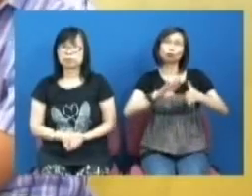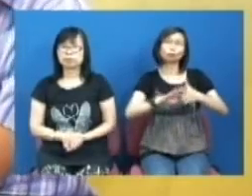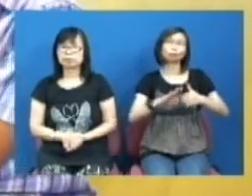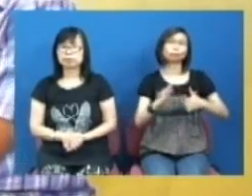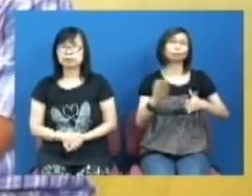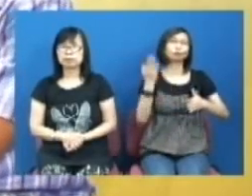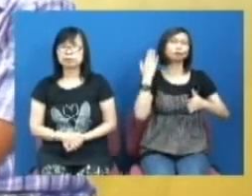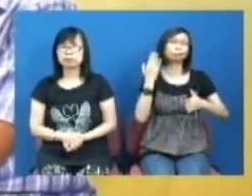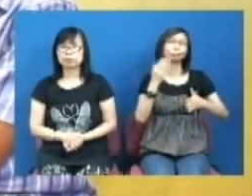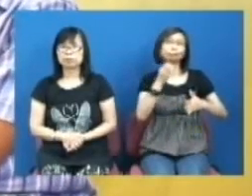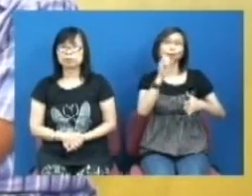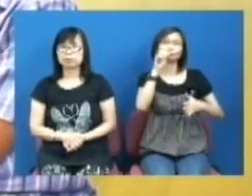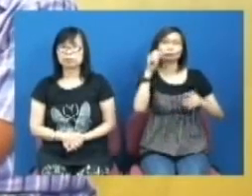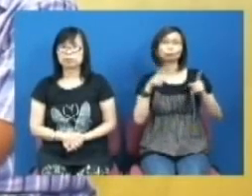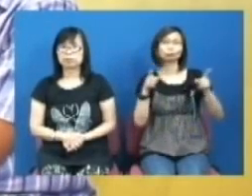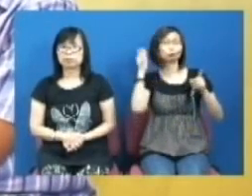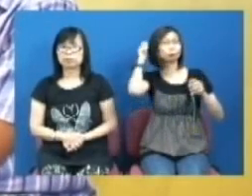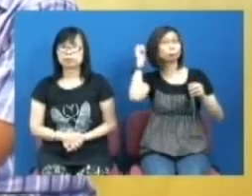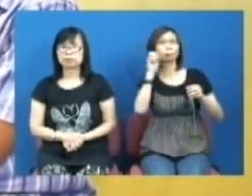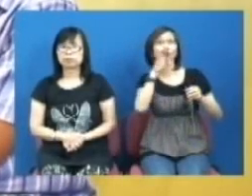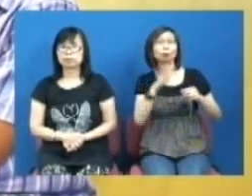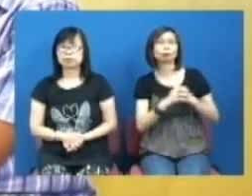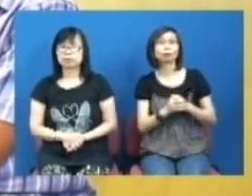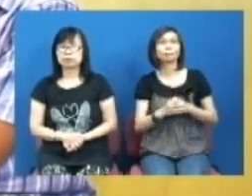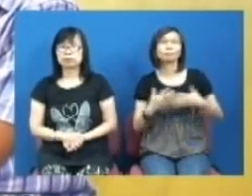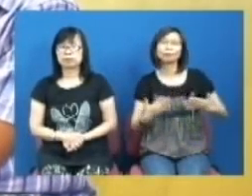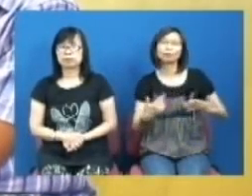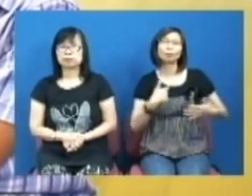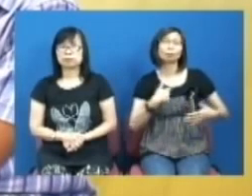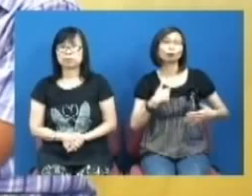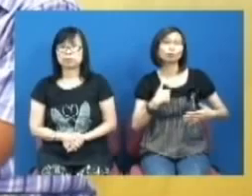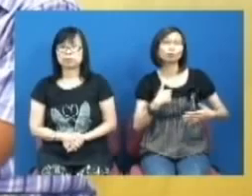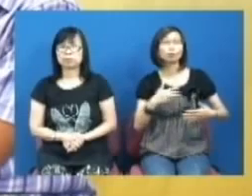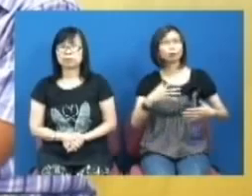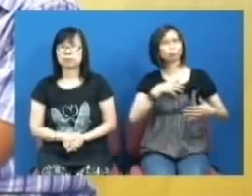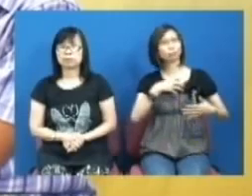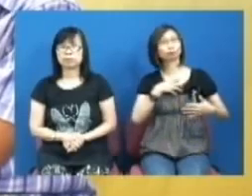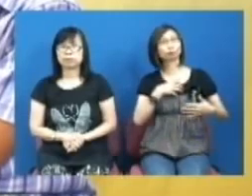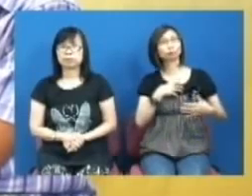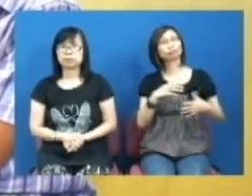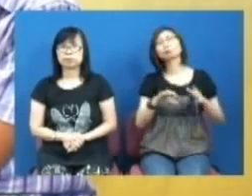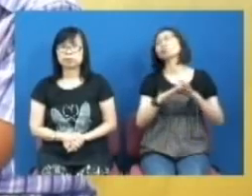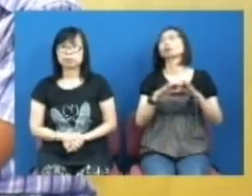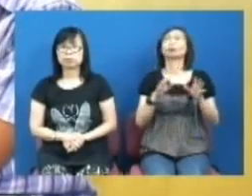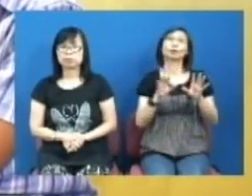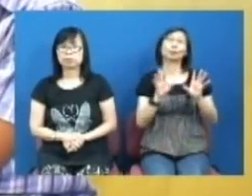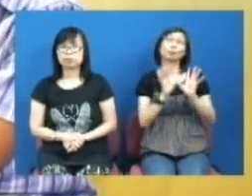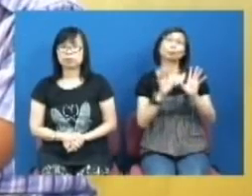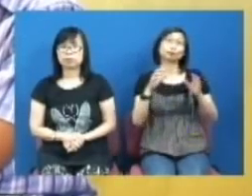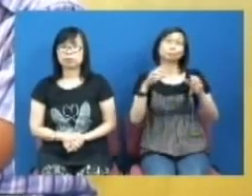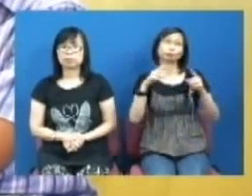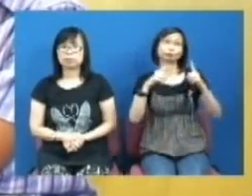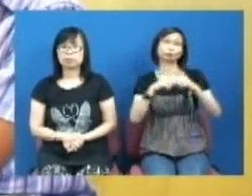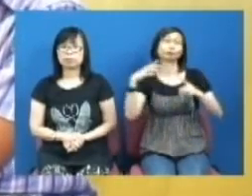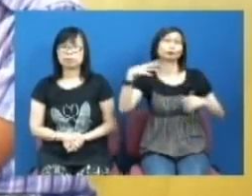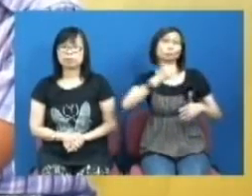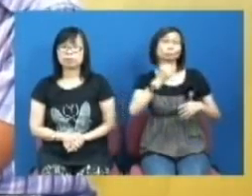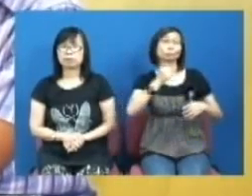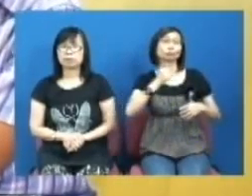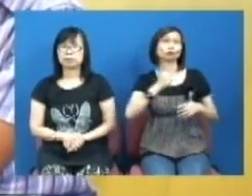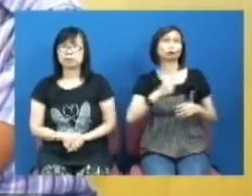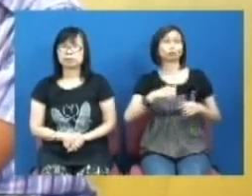剛提過一件事，就是說當我們還以為民主黨是泛民主派最大黨的時候，其實很多民意調查顯示民